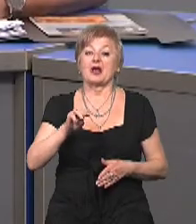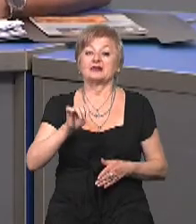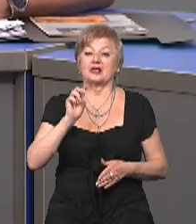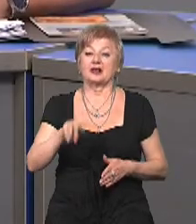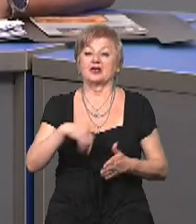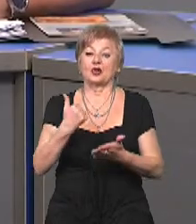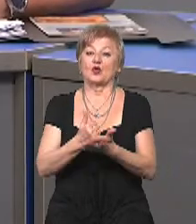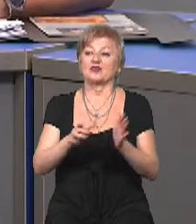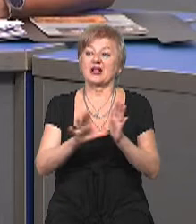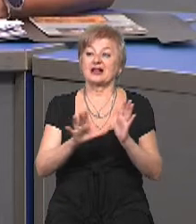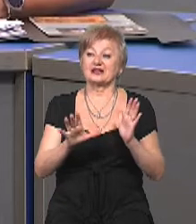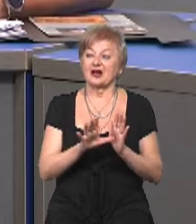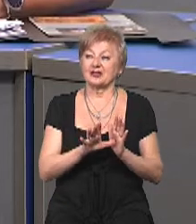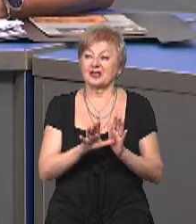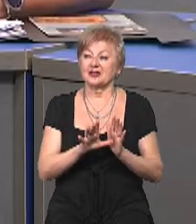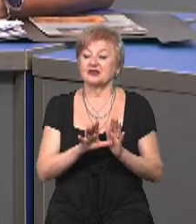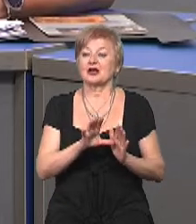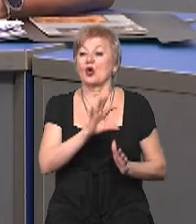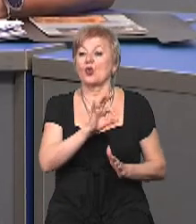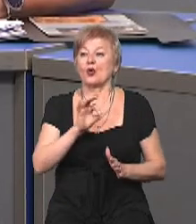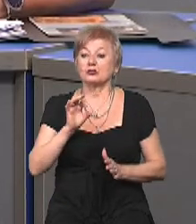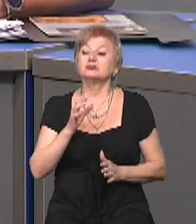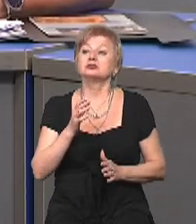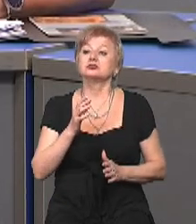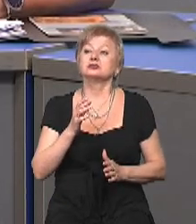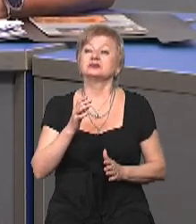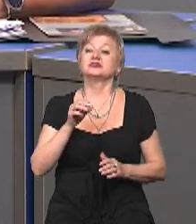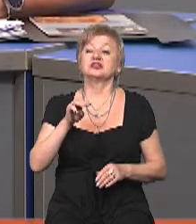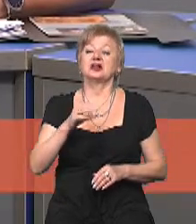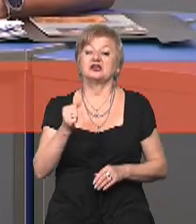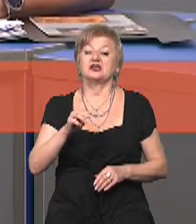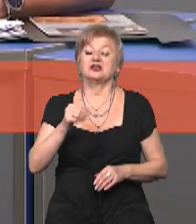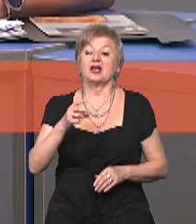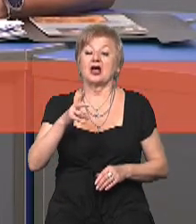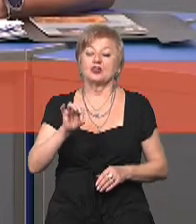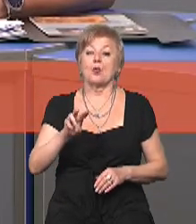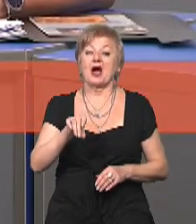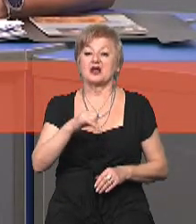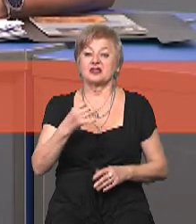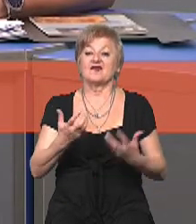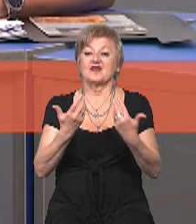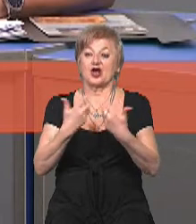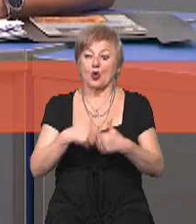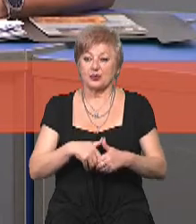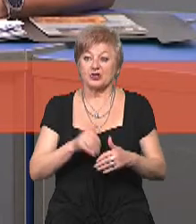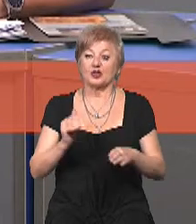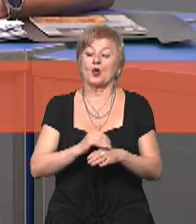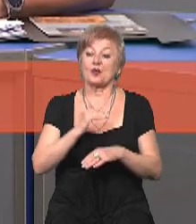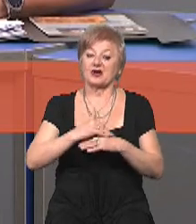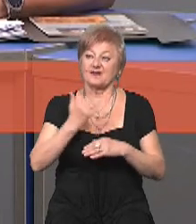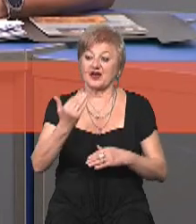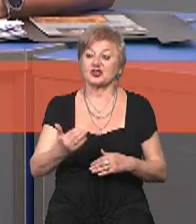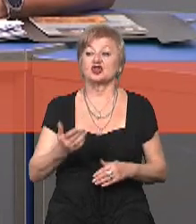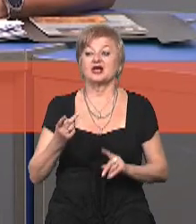енергетик товариства з обмеженою відповідальністю «Запорізький титано-магнієвий комбінат». Добрий вечір, пан Олеже.